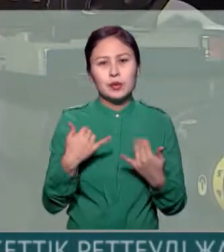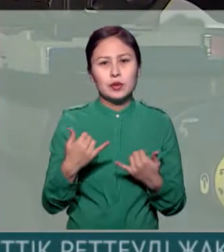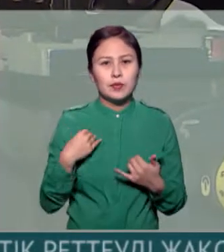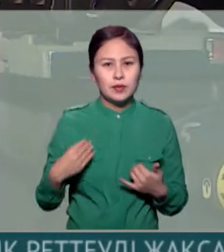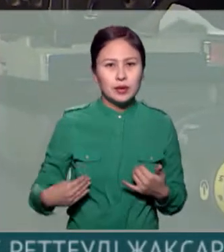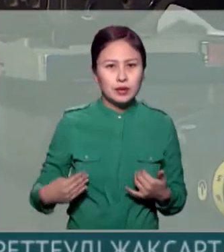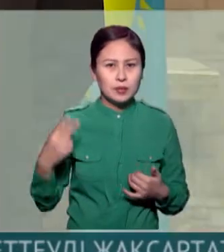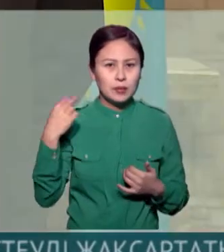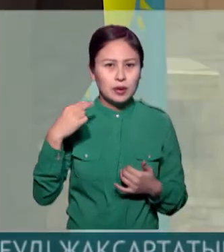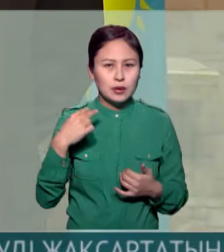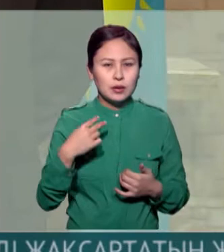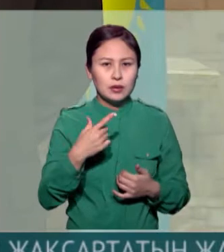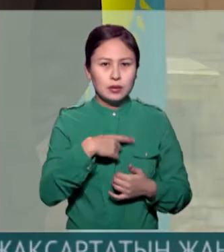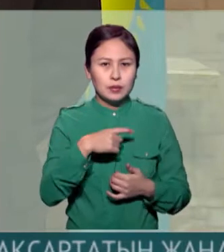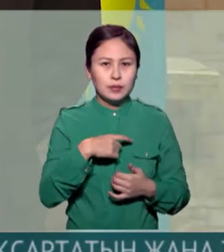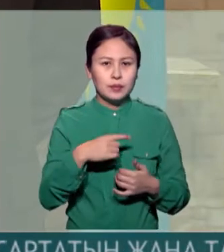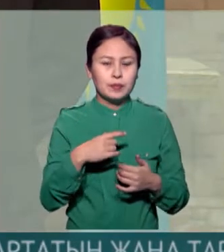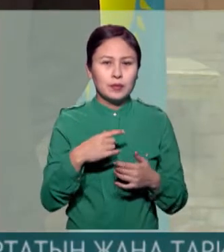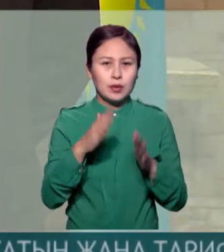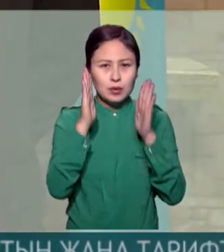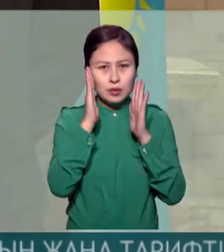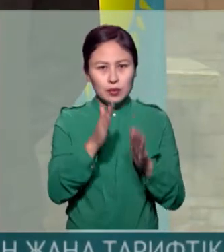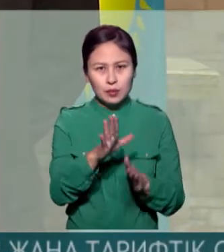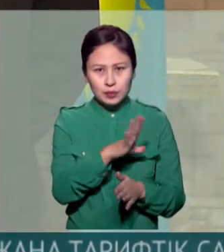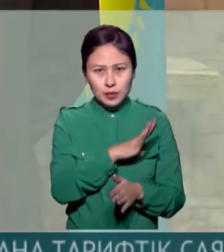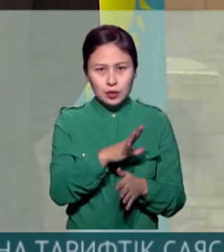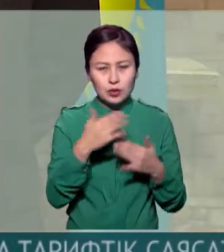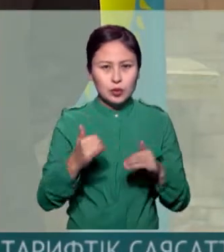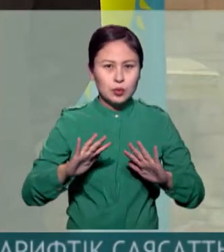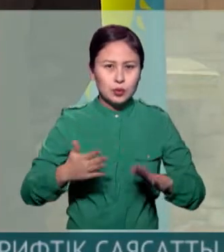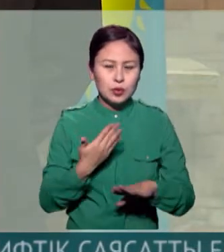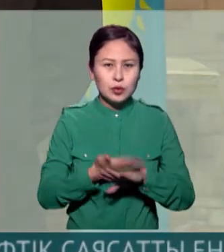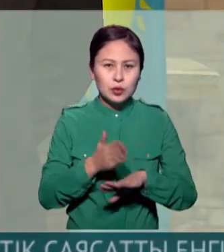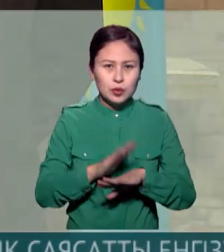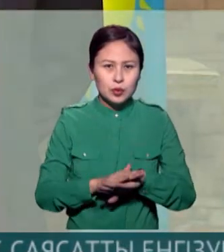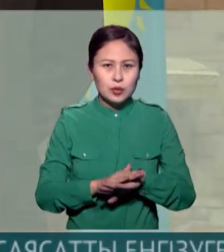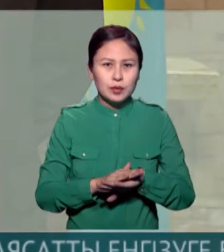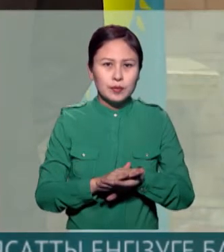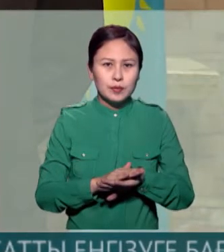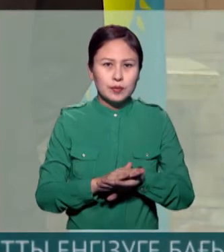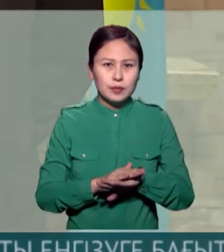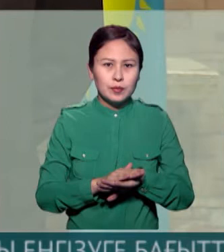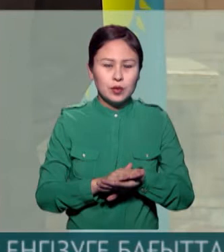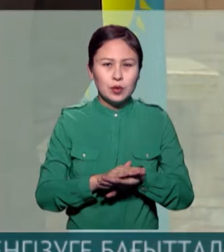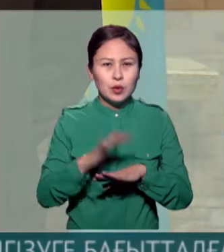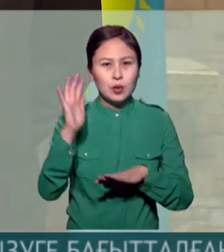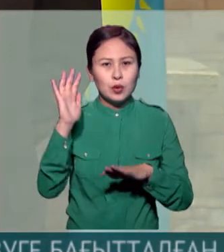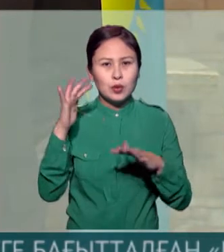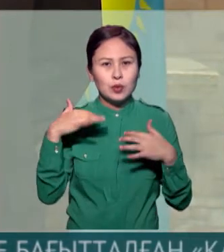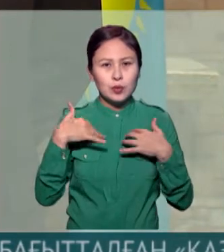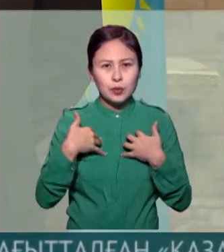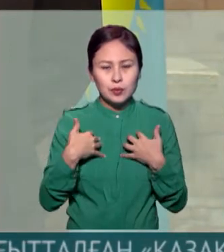Францияның президентіне өзім көңілімді білдірдім. Осында қиын жағдайда, қаралы күндерде